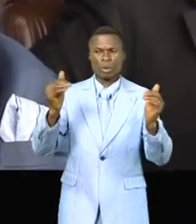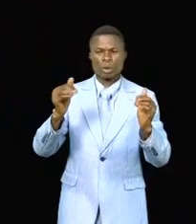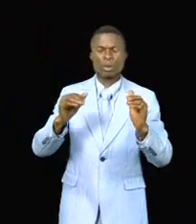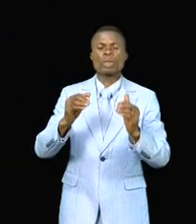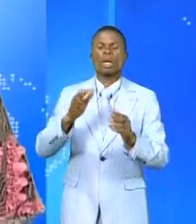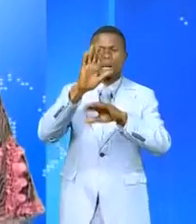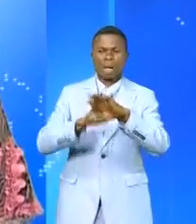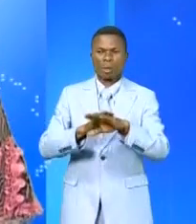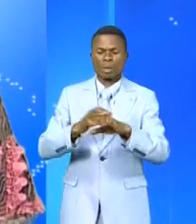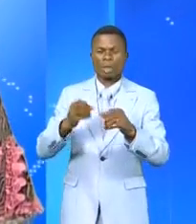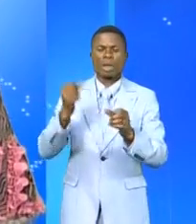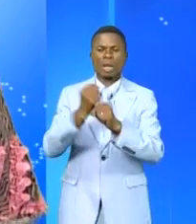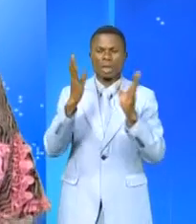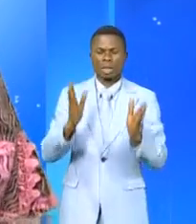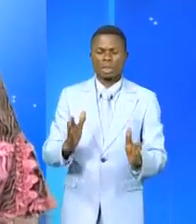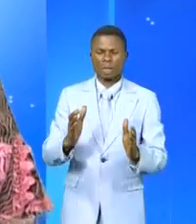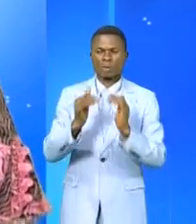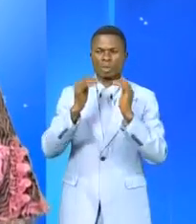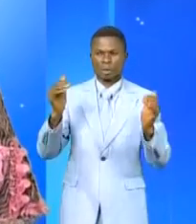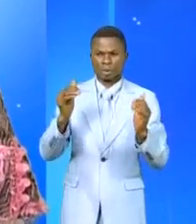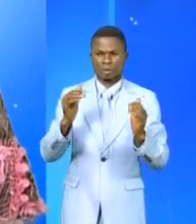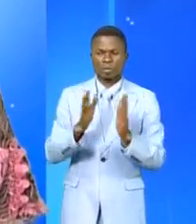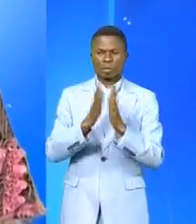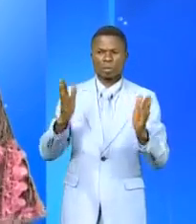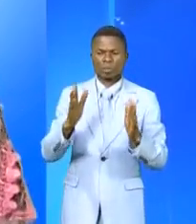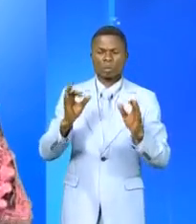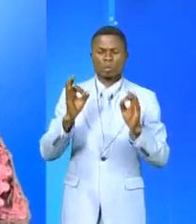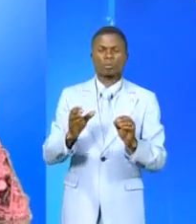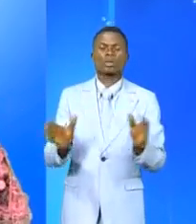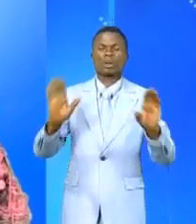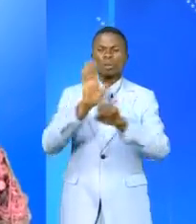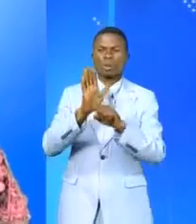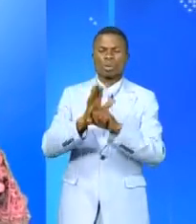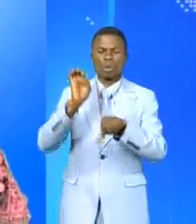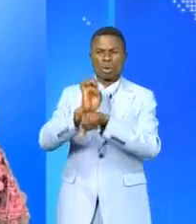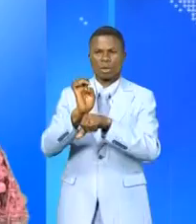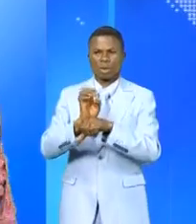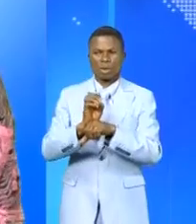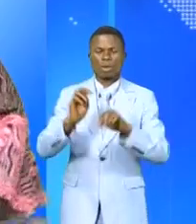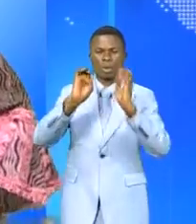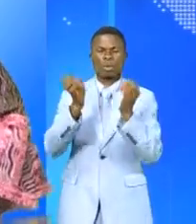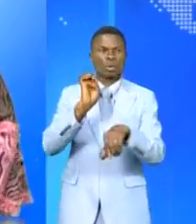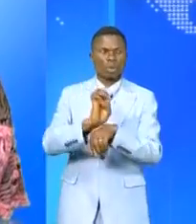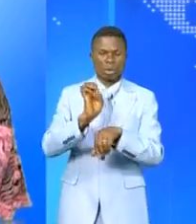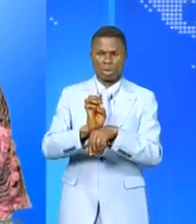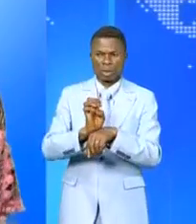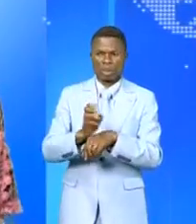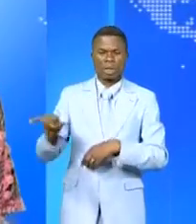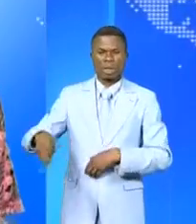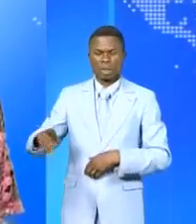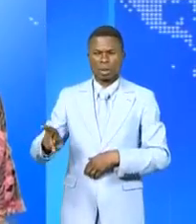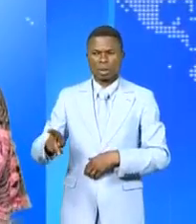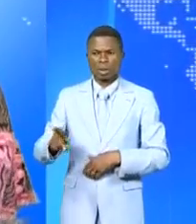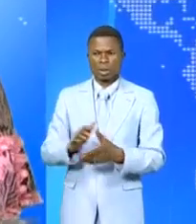appelés ». C'est un culte œcuménique organisé par les confessions religieuses dans la province